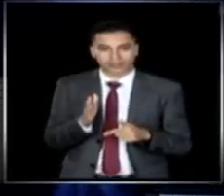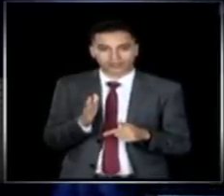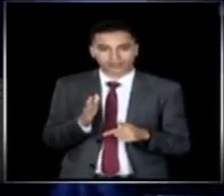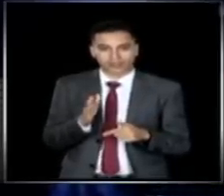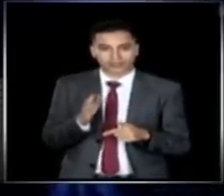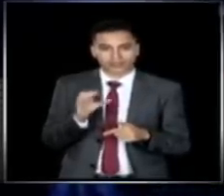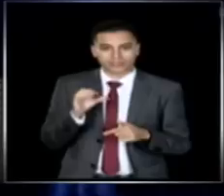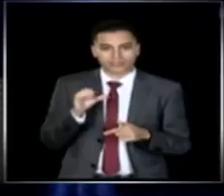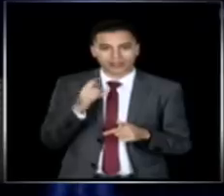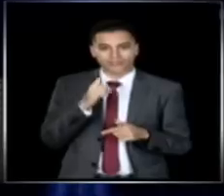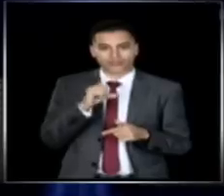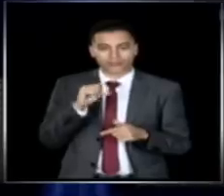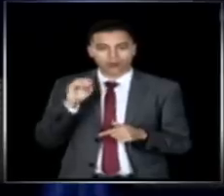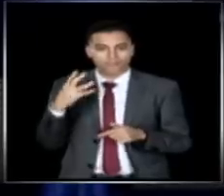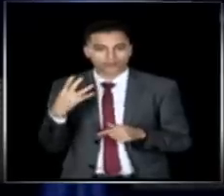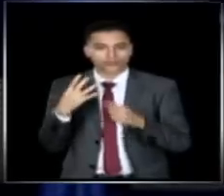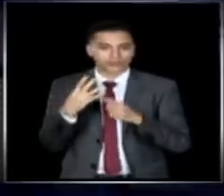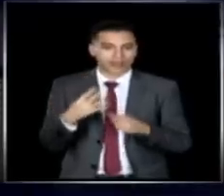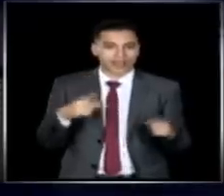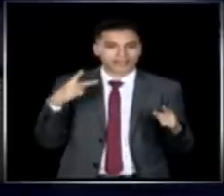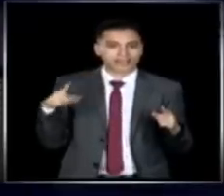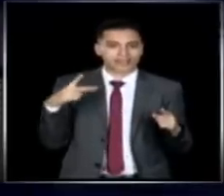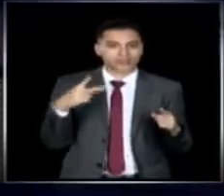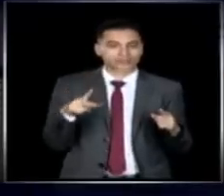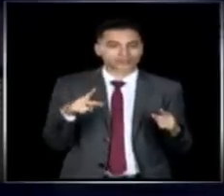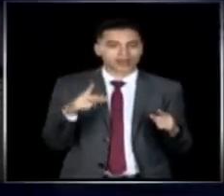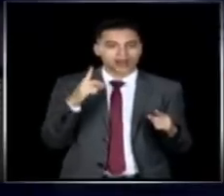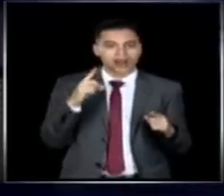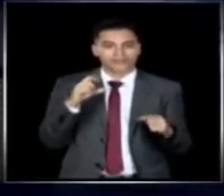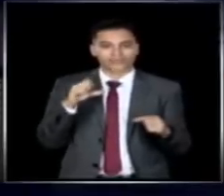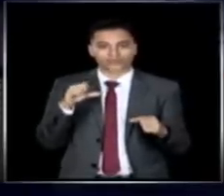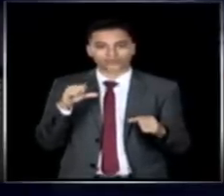1914 لحد 22 إبريل